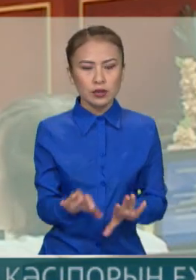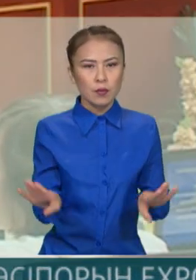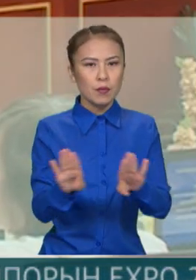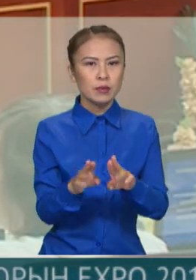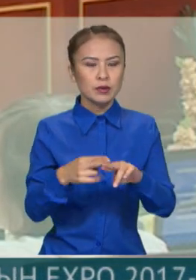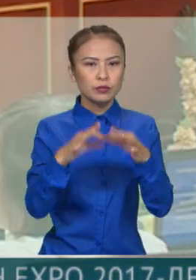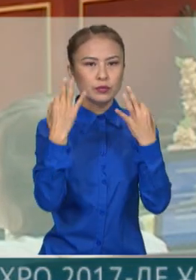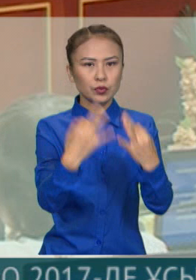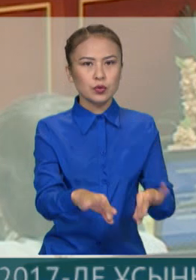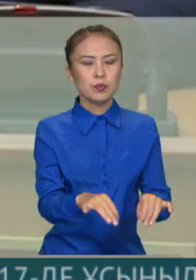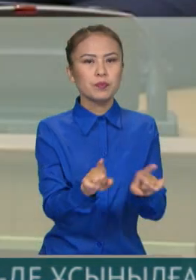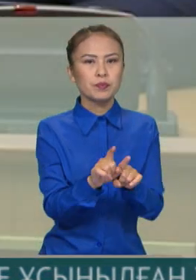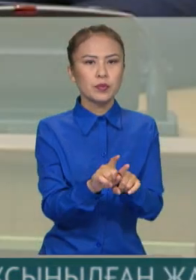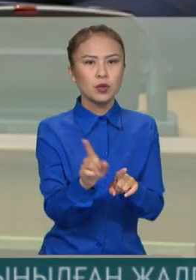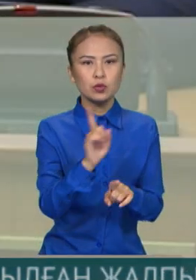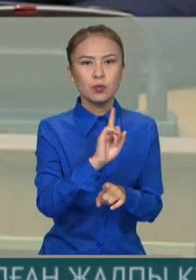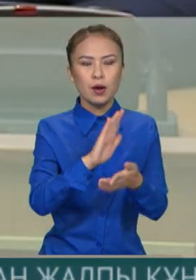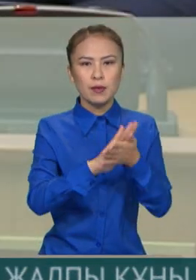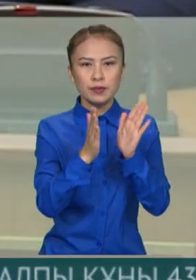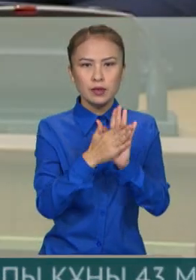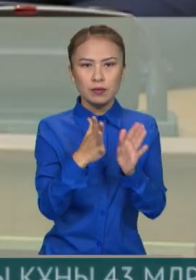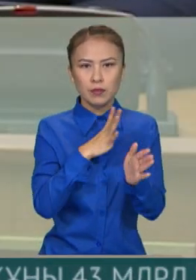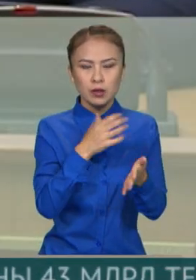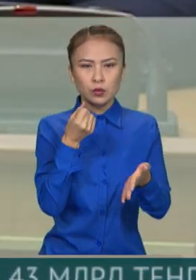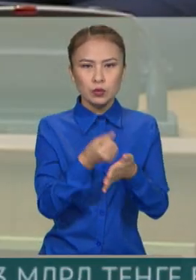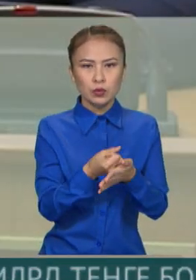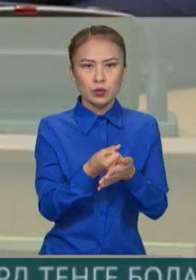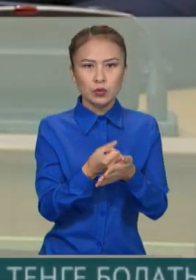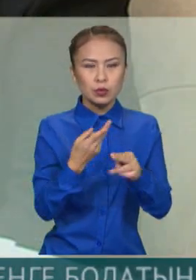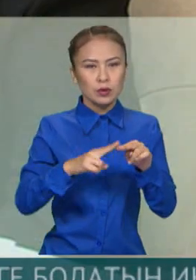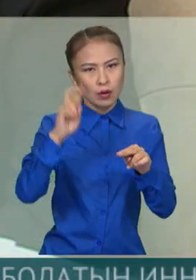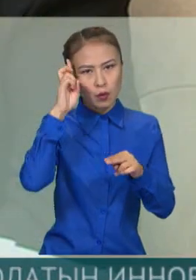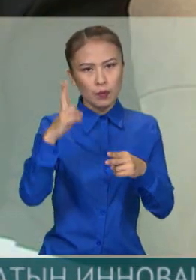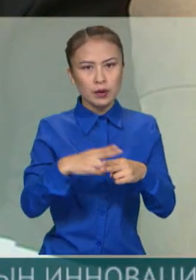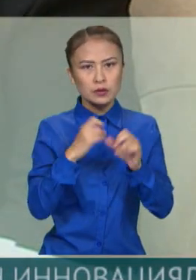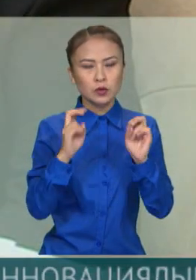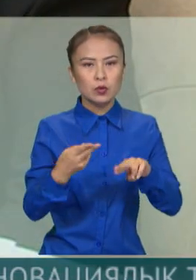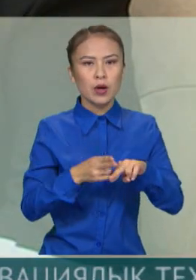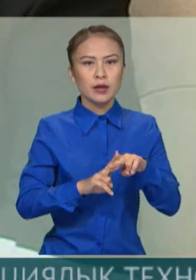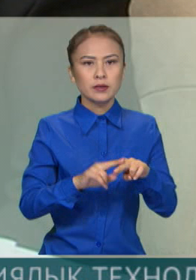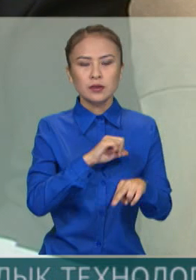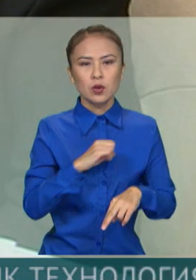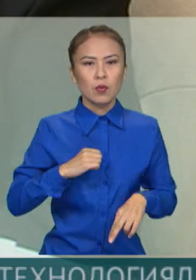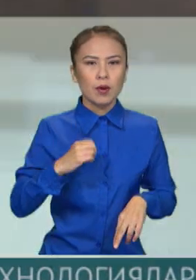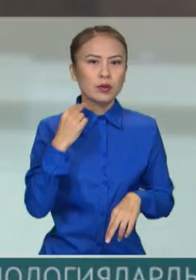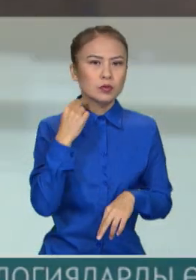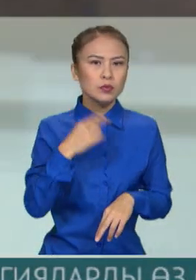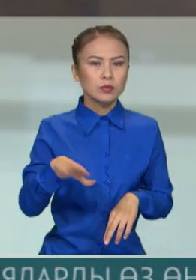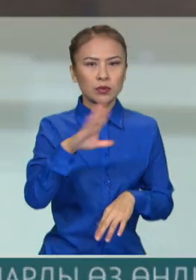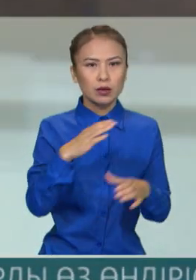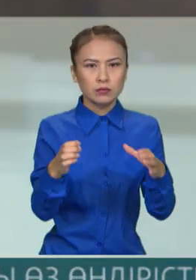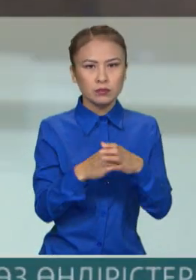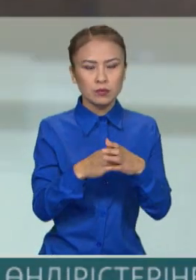бас бостандығынан айырылған болуы шарт. Ал мемлекет қауіпсіздігіне қол сұққан үшін сотталған қылмыскерлерді